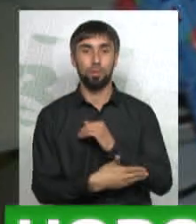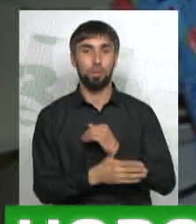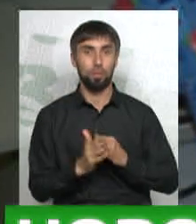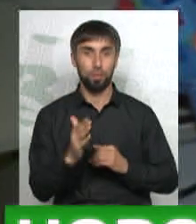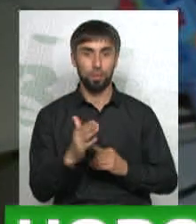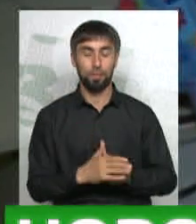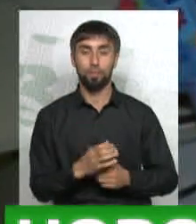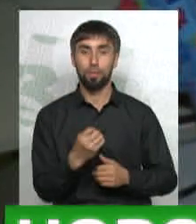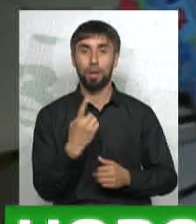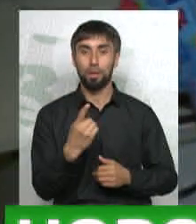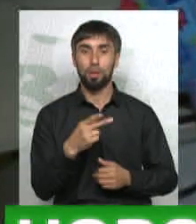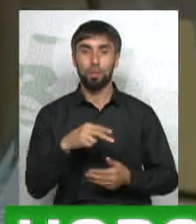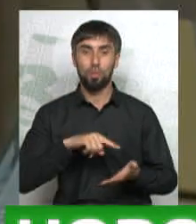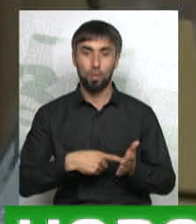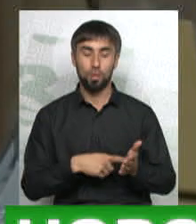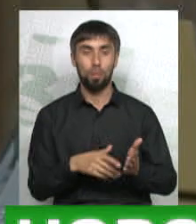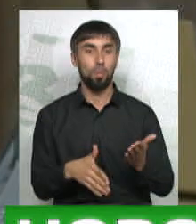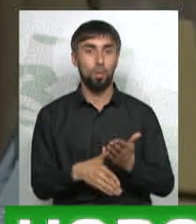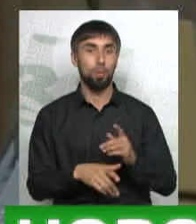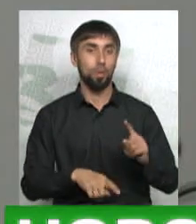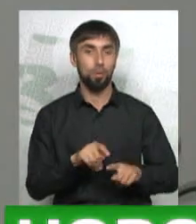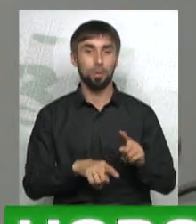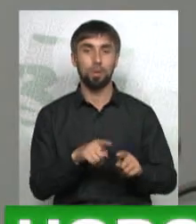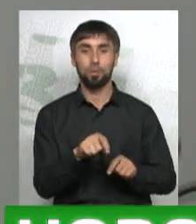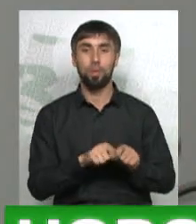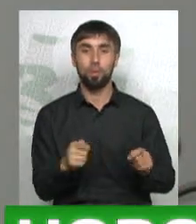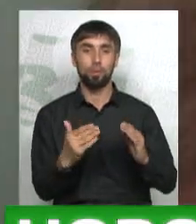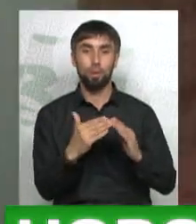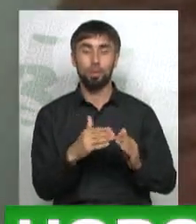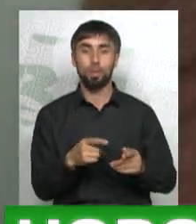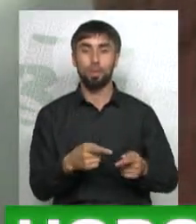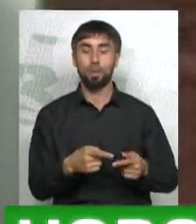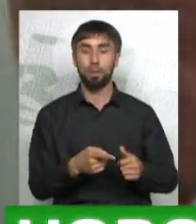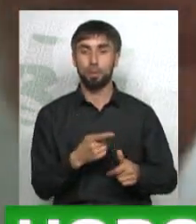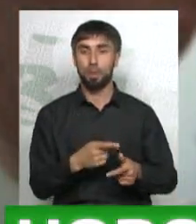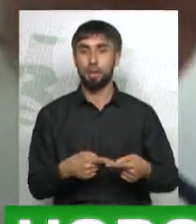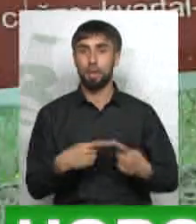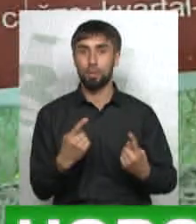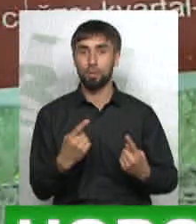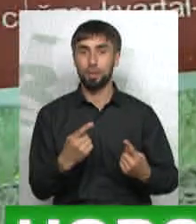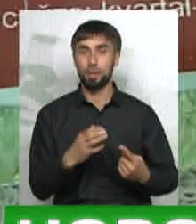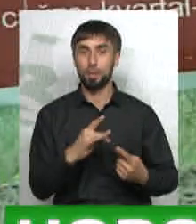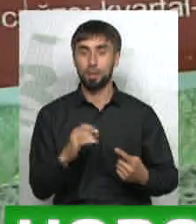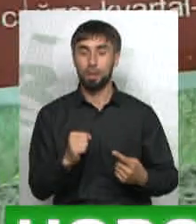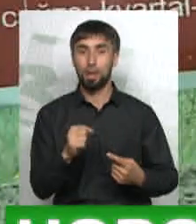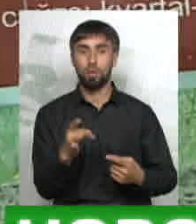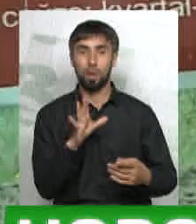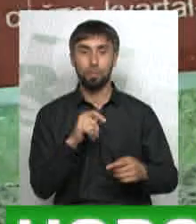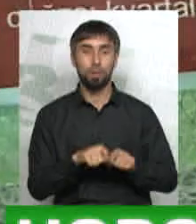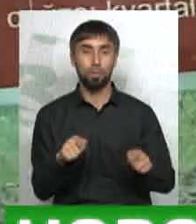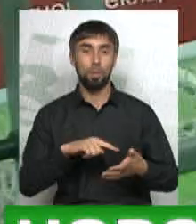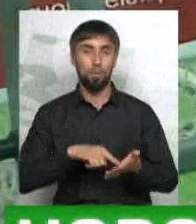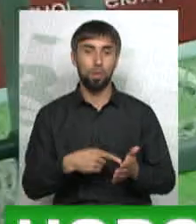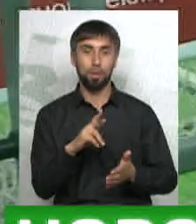еще один пункт помощи родственникам создание домашней реабилитационной среды а в регионах займутся создании пунктов